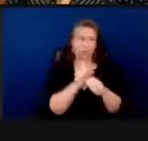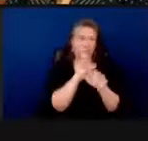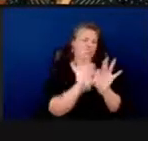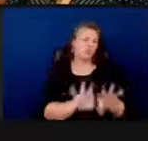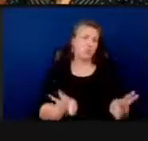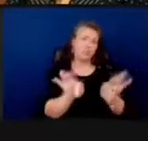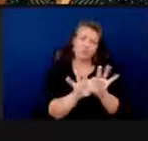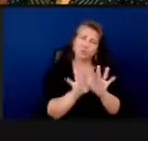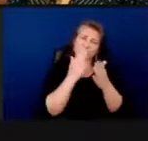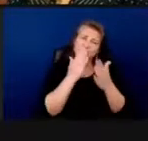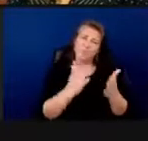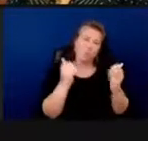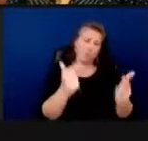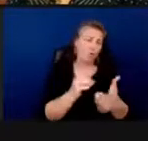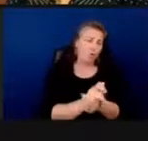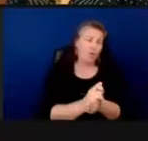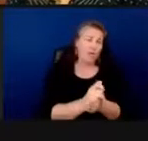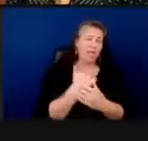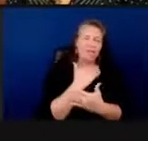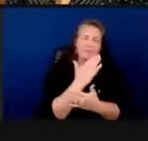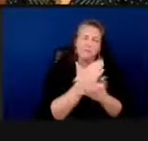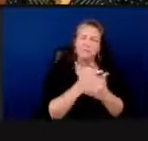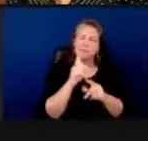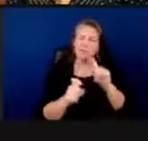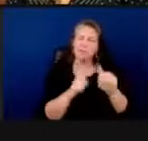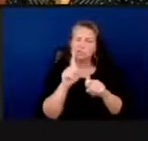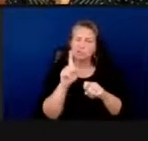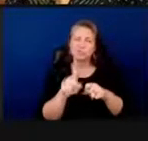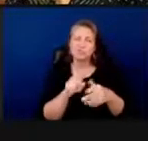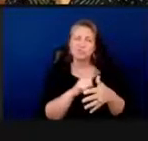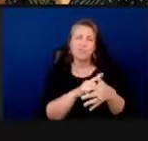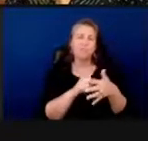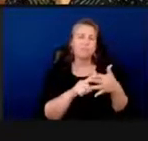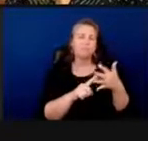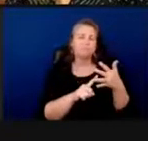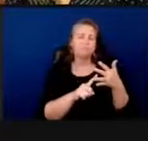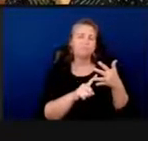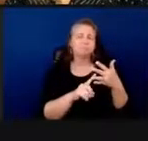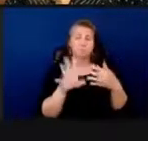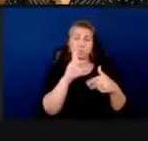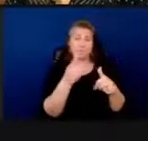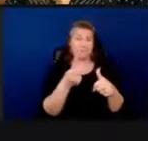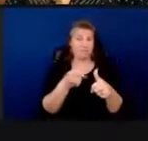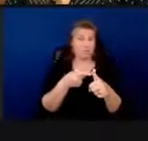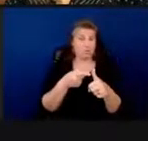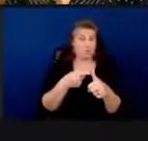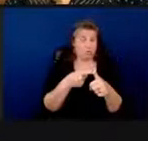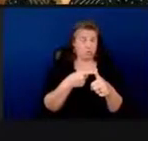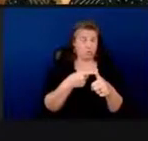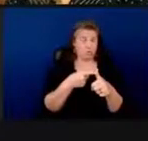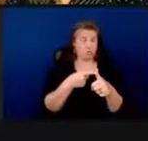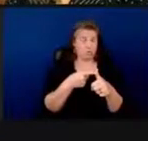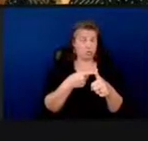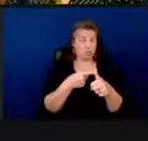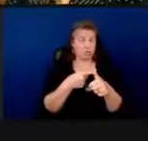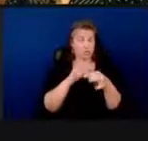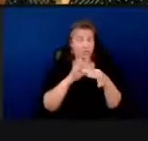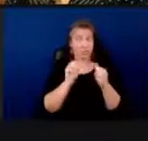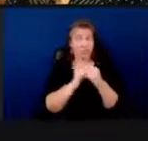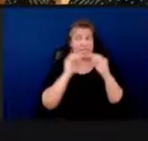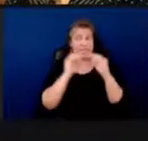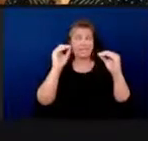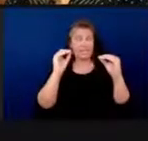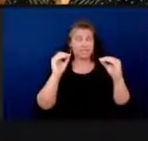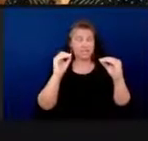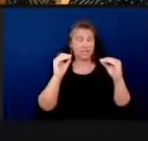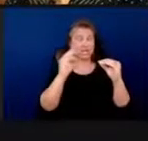naweza kwa sababu tunajua kazi hii ni muhimu sana. Kwa hivyo ongeleni nyatoka kazi nzuri. Swali la haraka